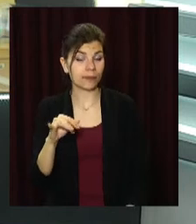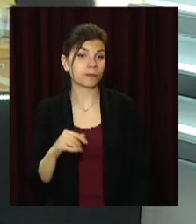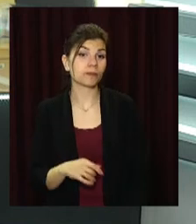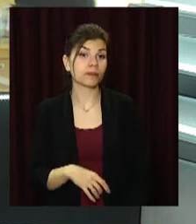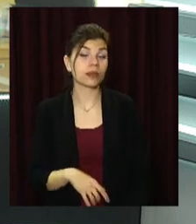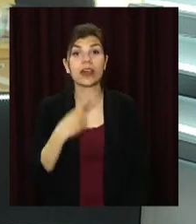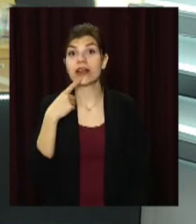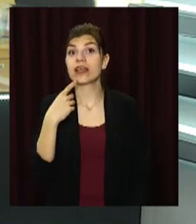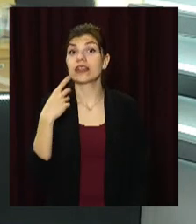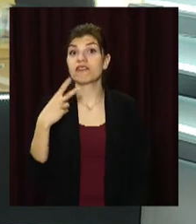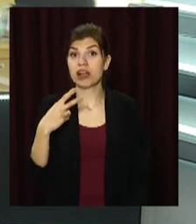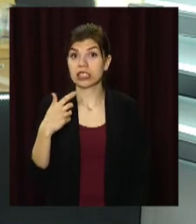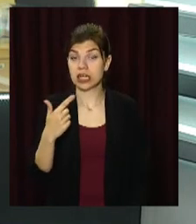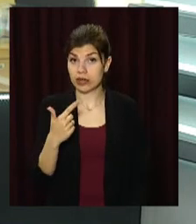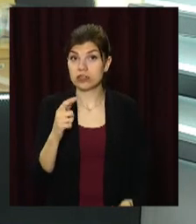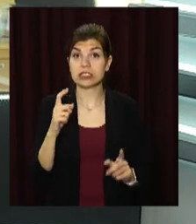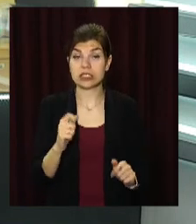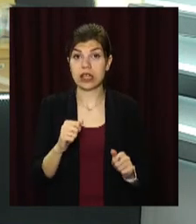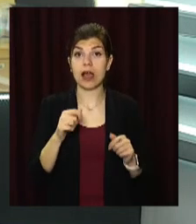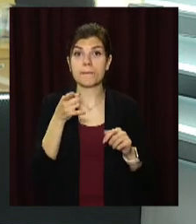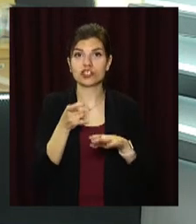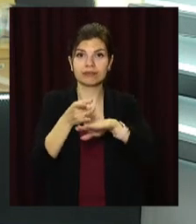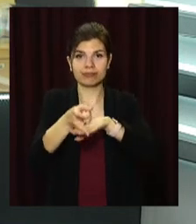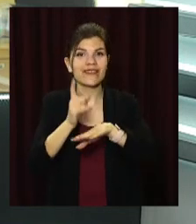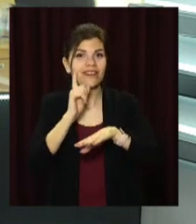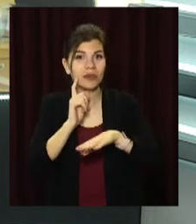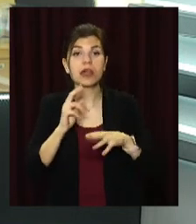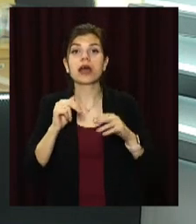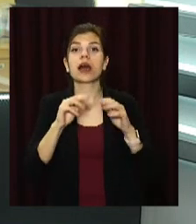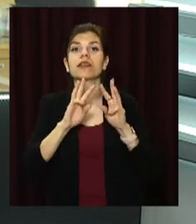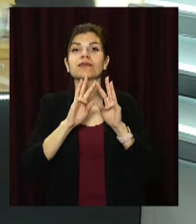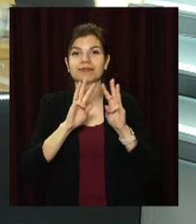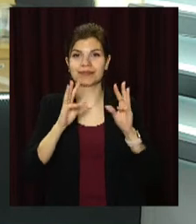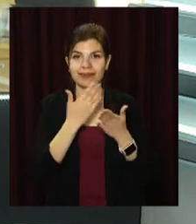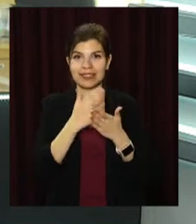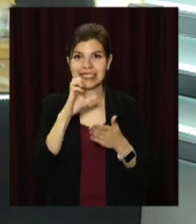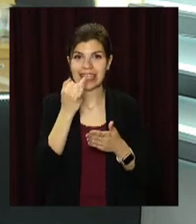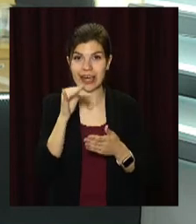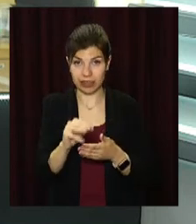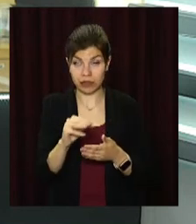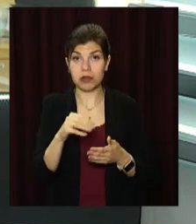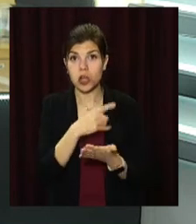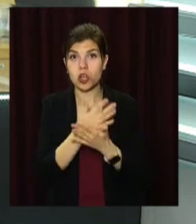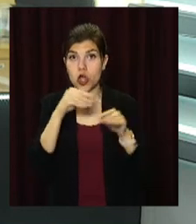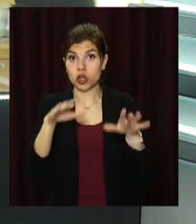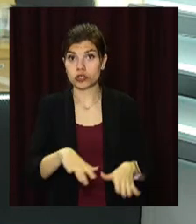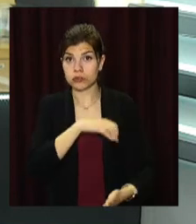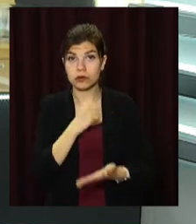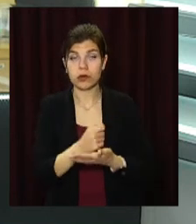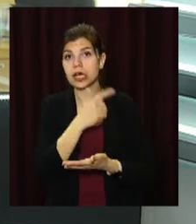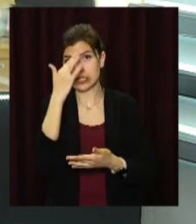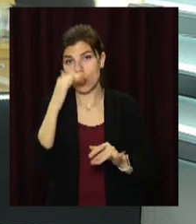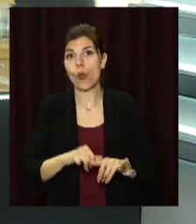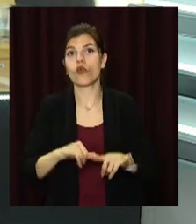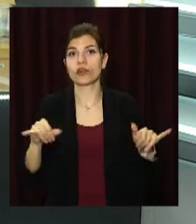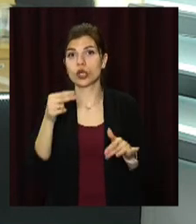20 гривень за годину паркування в середмісті. На сайті Дніпровської міськради виклали проєкт рішення, за яким пропонують